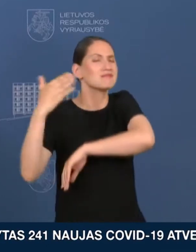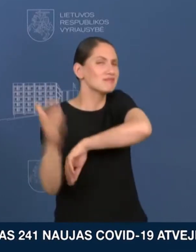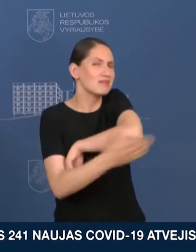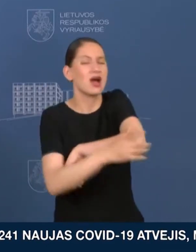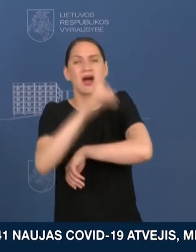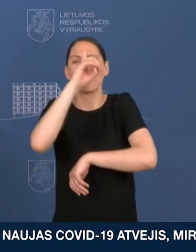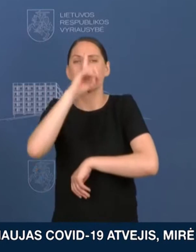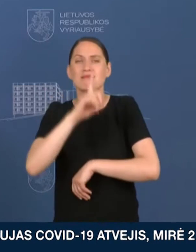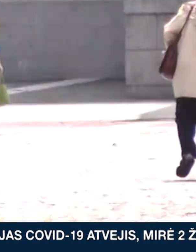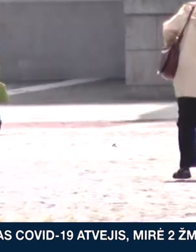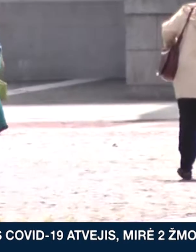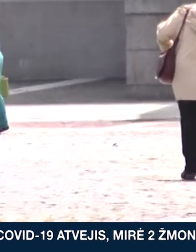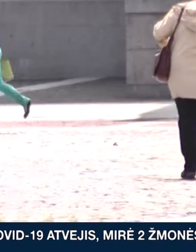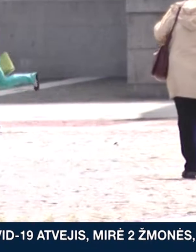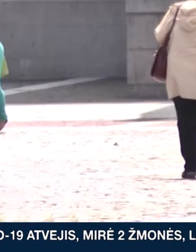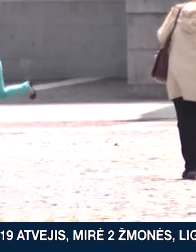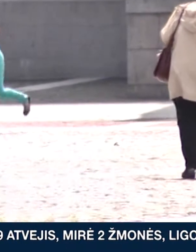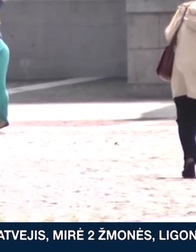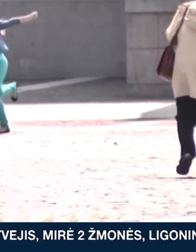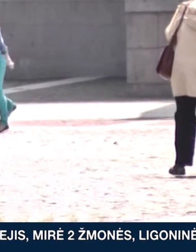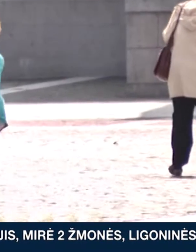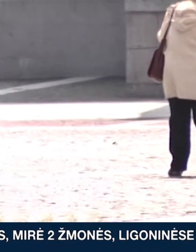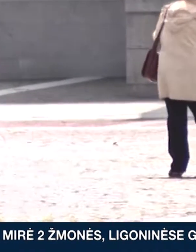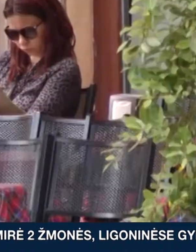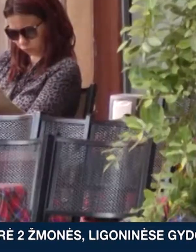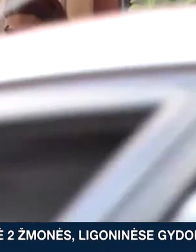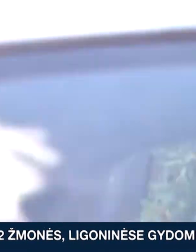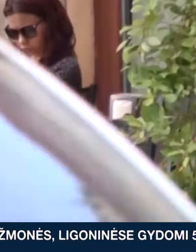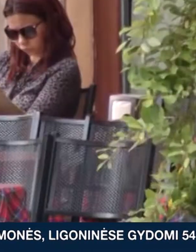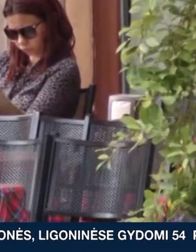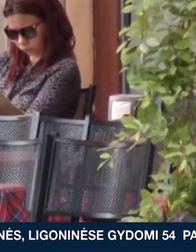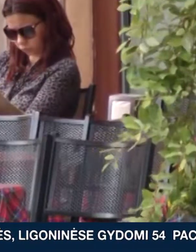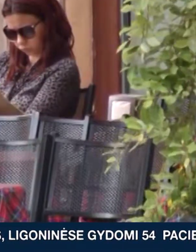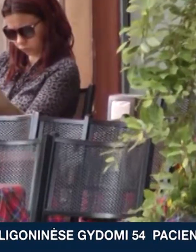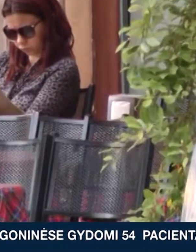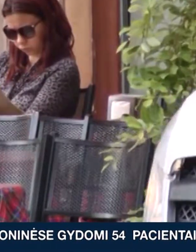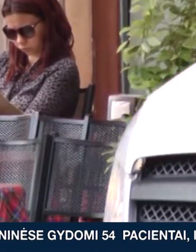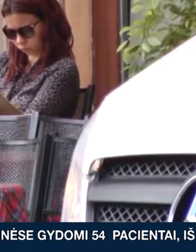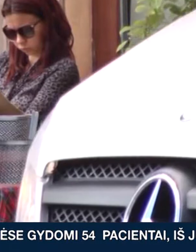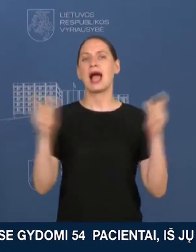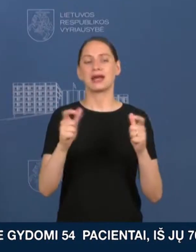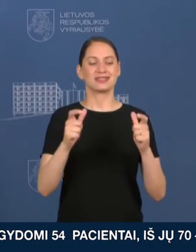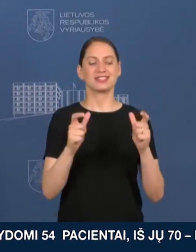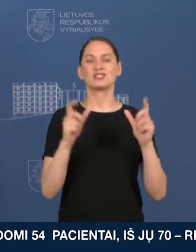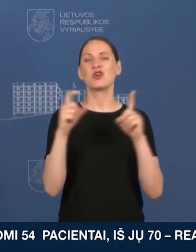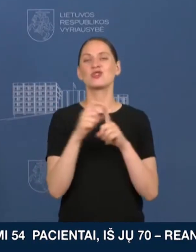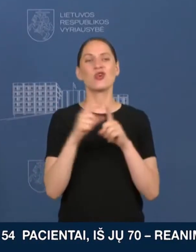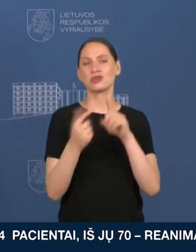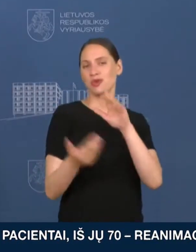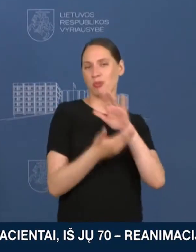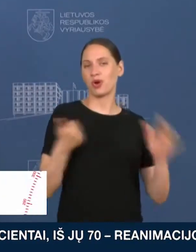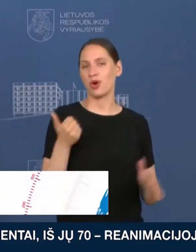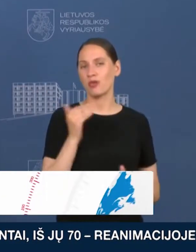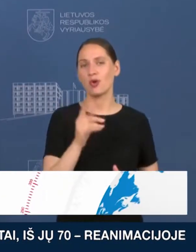oficialų žodį karantinas. Tačiau tam tikrie pribojimai ir toliau išliks. Jie gali būti ir tik lokalaus. Tačiau vėlgi